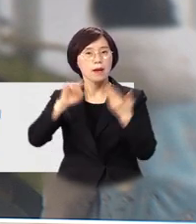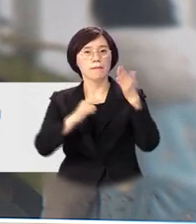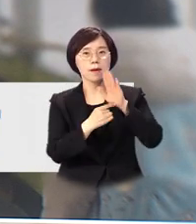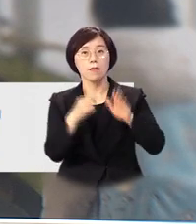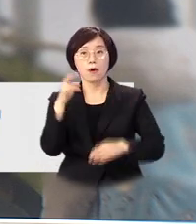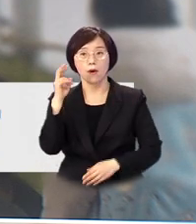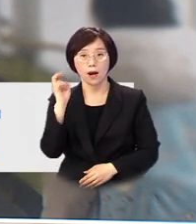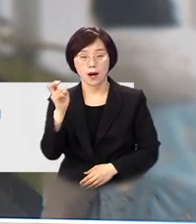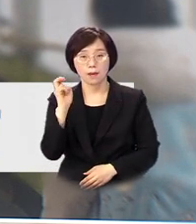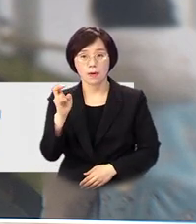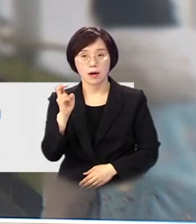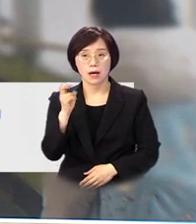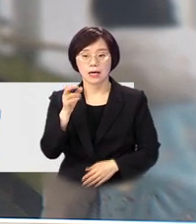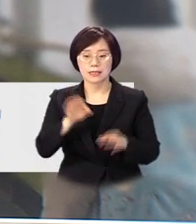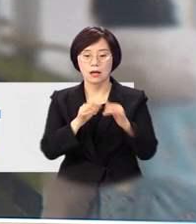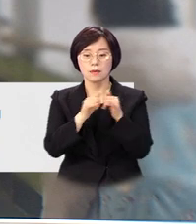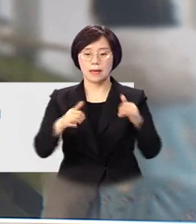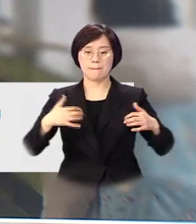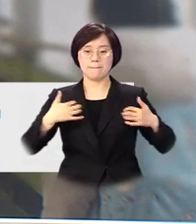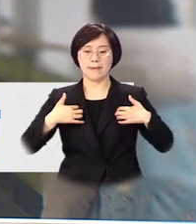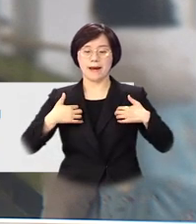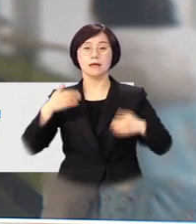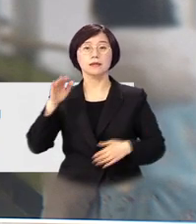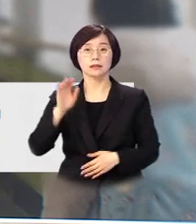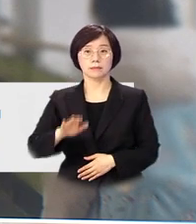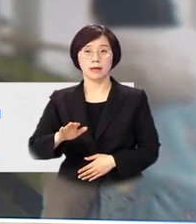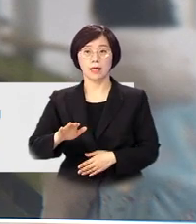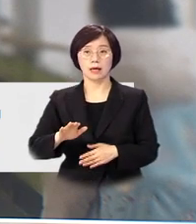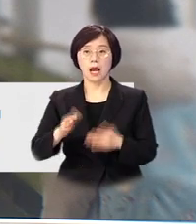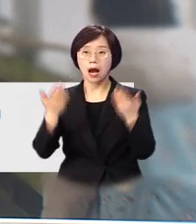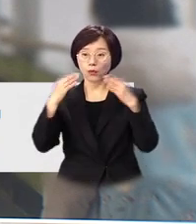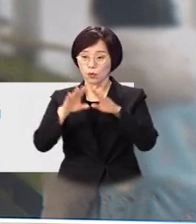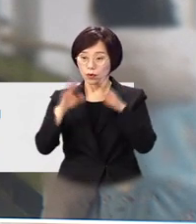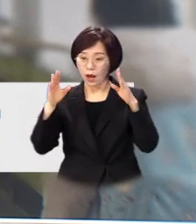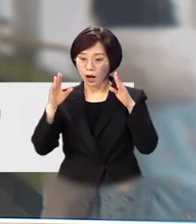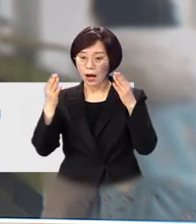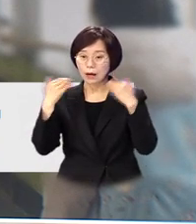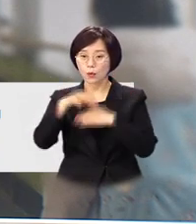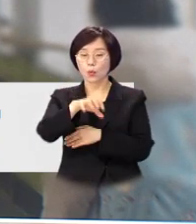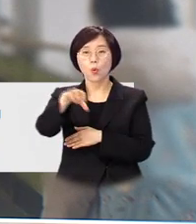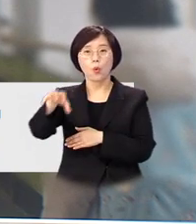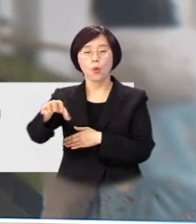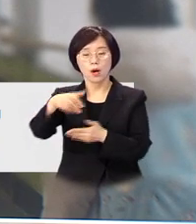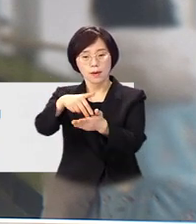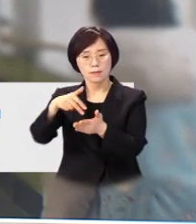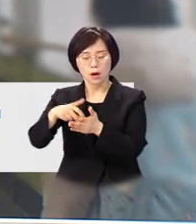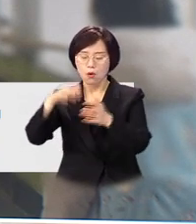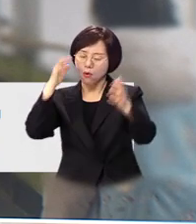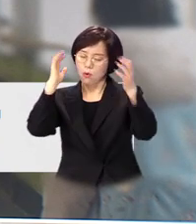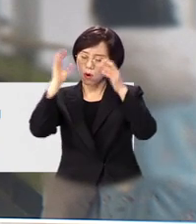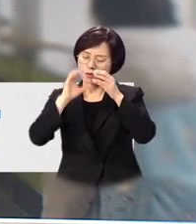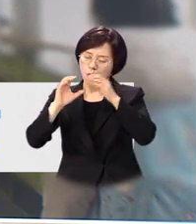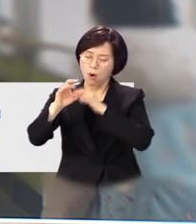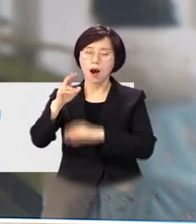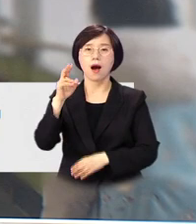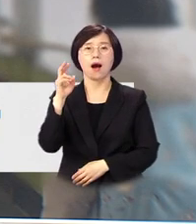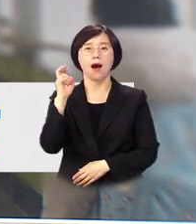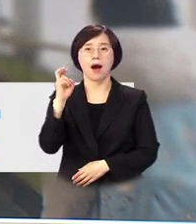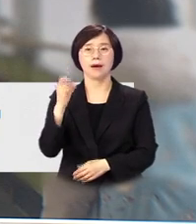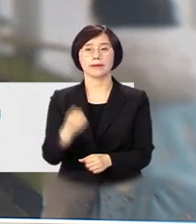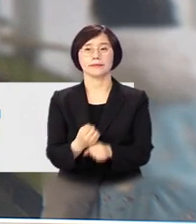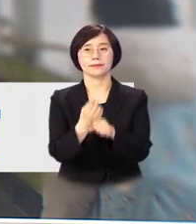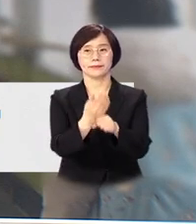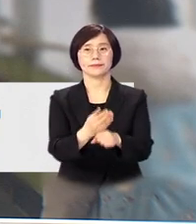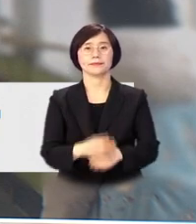예정인데요 자영업자 들에겐 반가운 소식이지만 이제 막 계약한 학교 현장에서는 혼란이 더 커질 수 밖에 없습니다